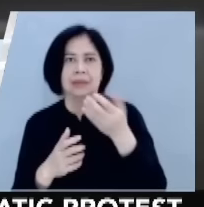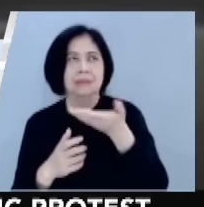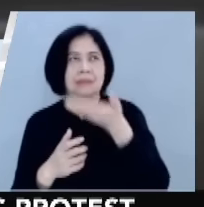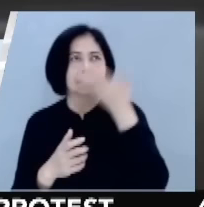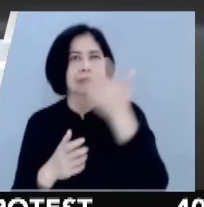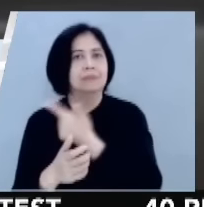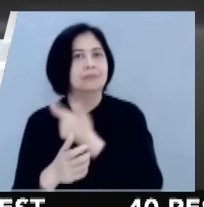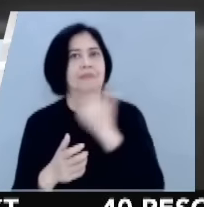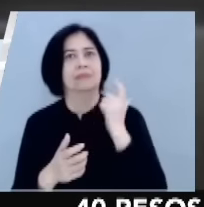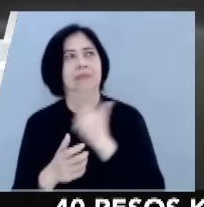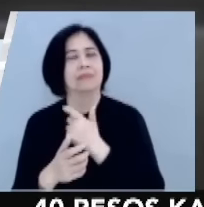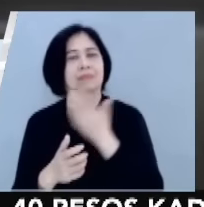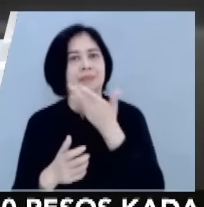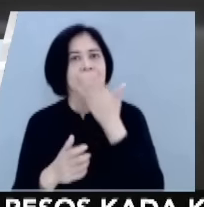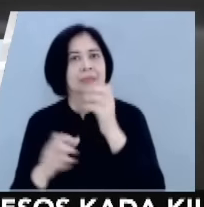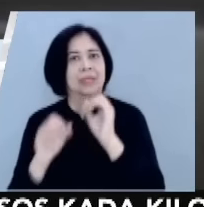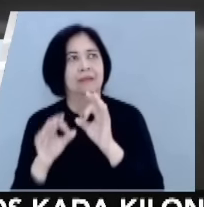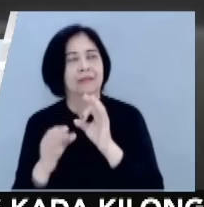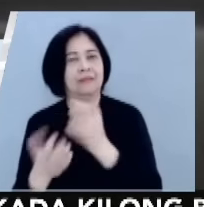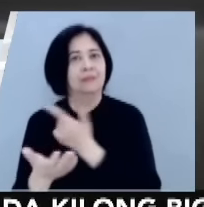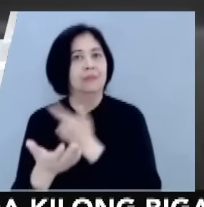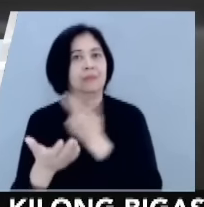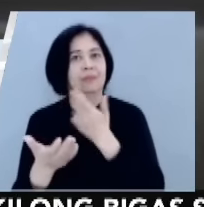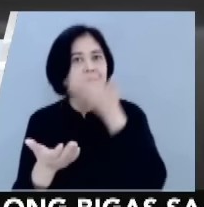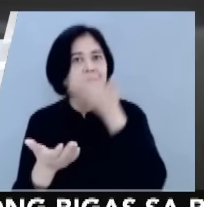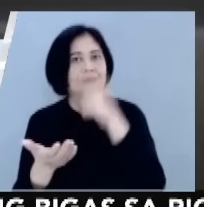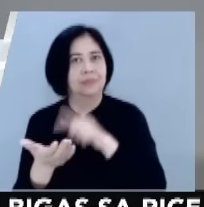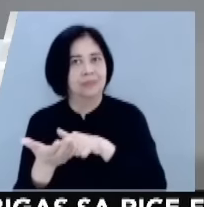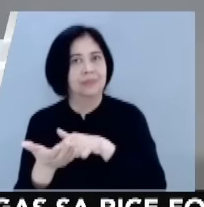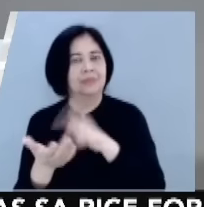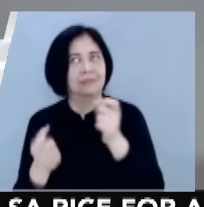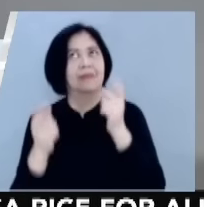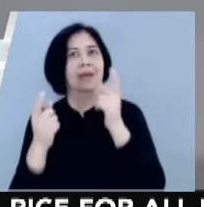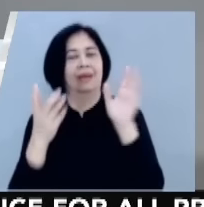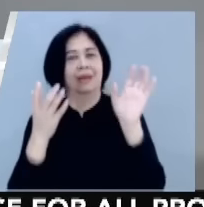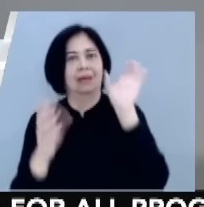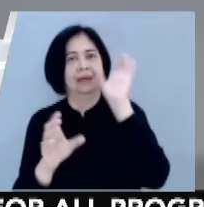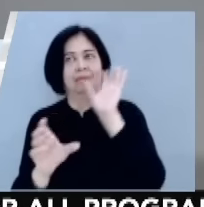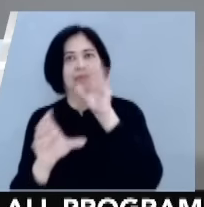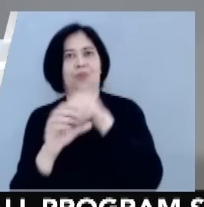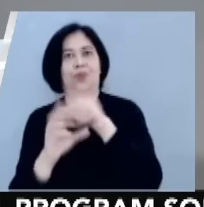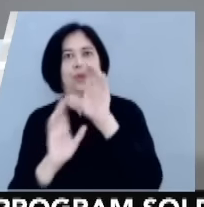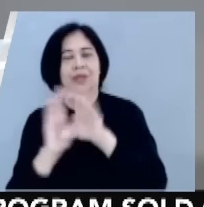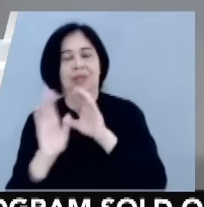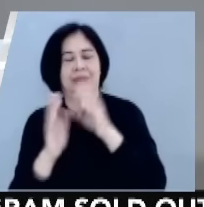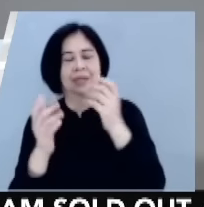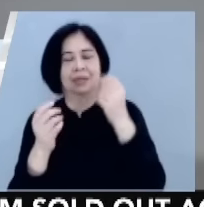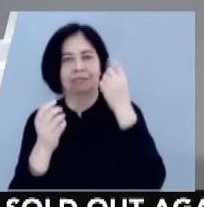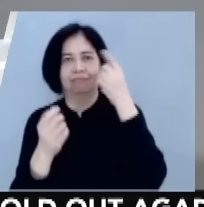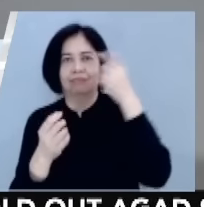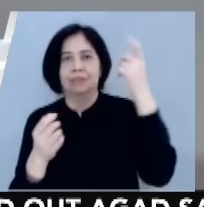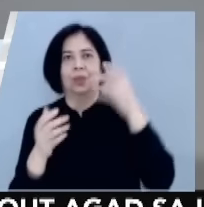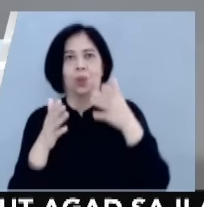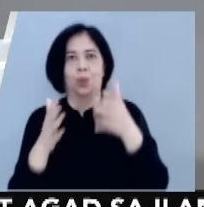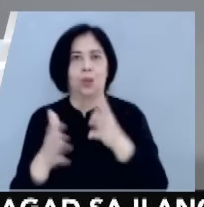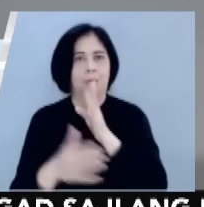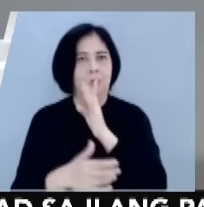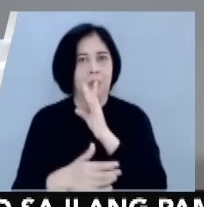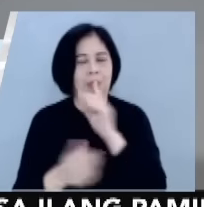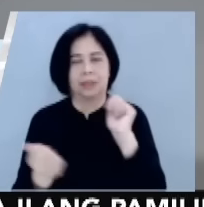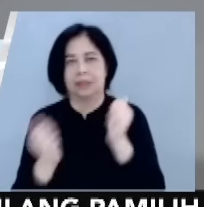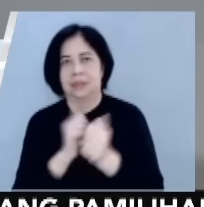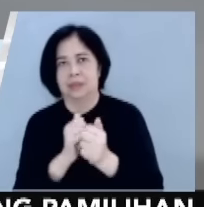na para pagka yun yung gamit kong pabango, nandun na agad ako sa character. Iniba ko rin yung the way ako magsalita,